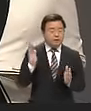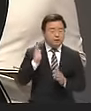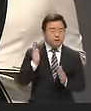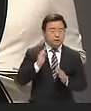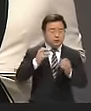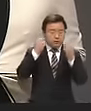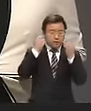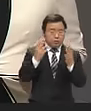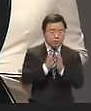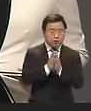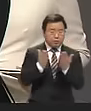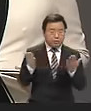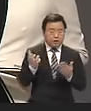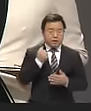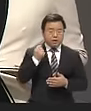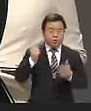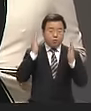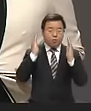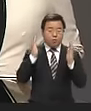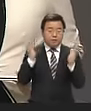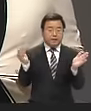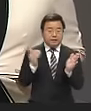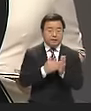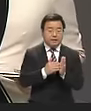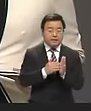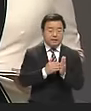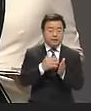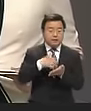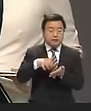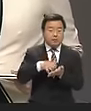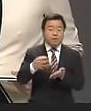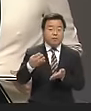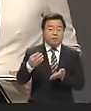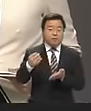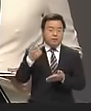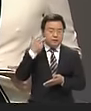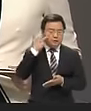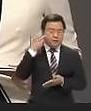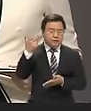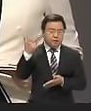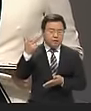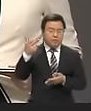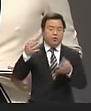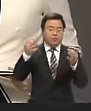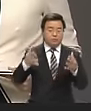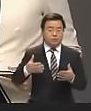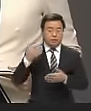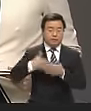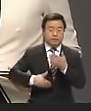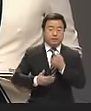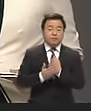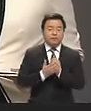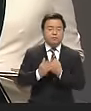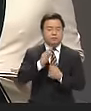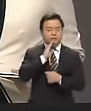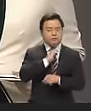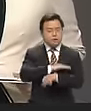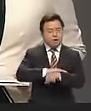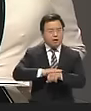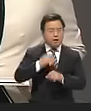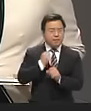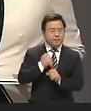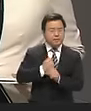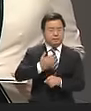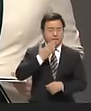교과서로 공부하기지 사실상 17개월 정도밖에 남지 않은 상황이기 때문에 제대로 된 교과서가 만들어질 수